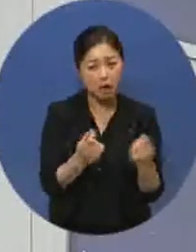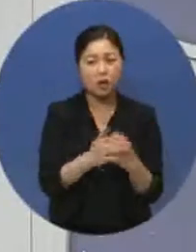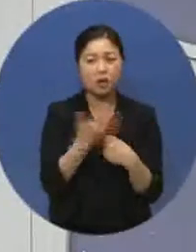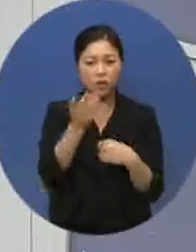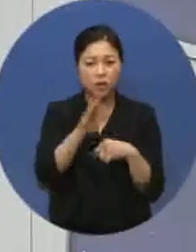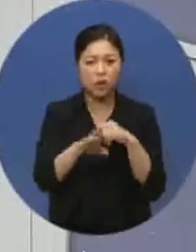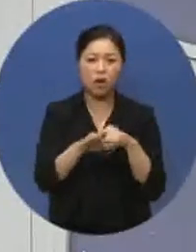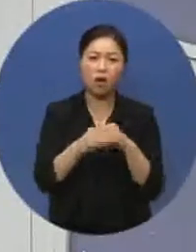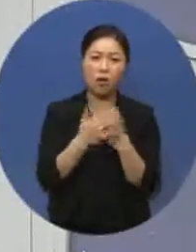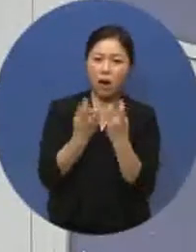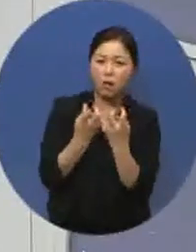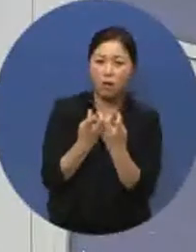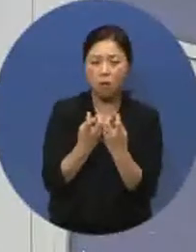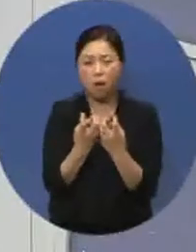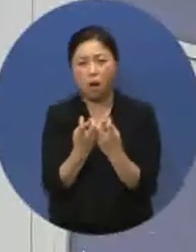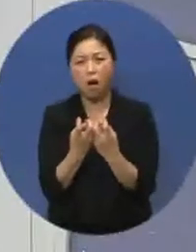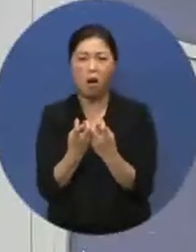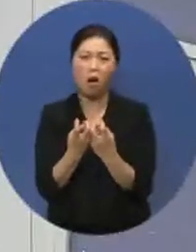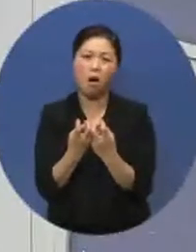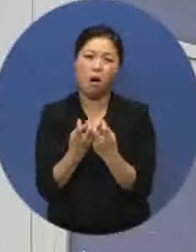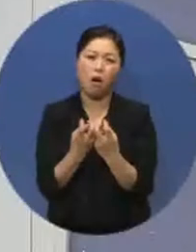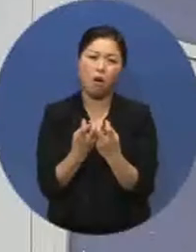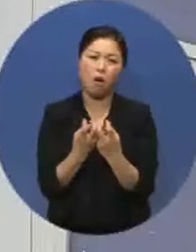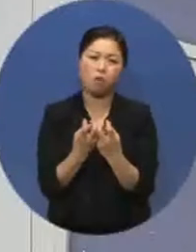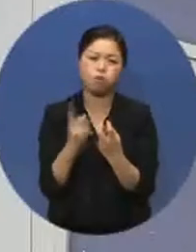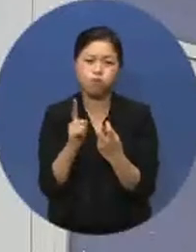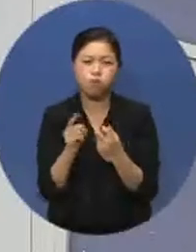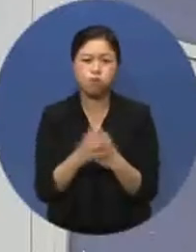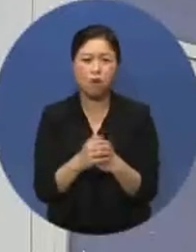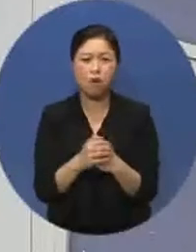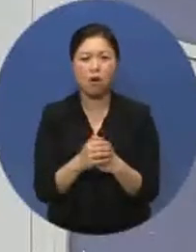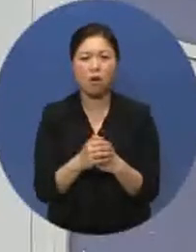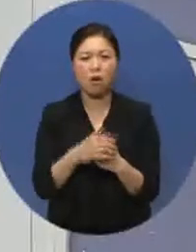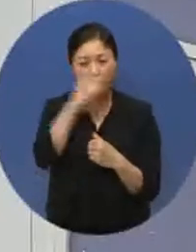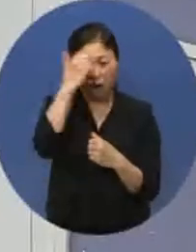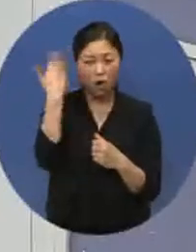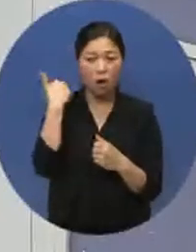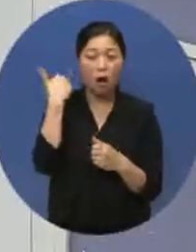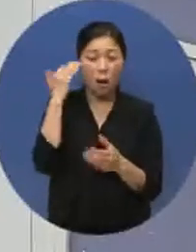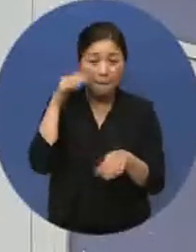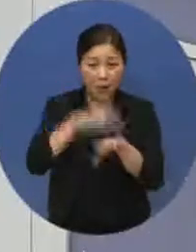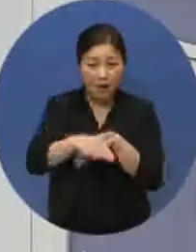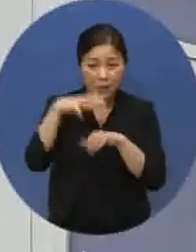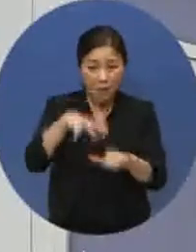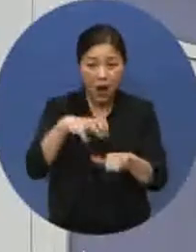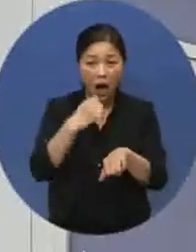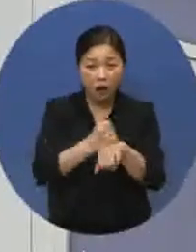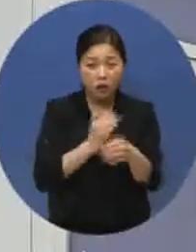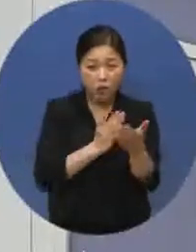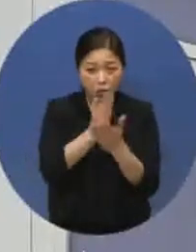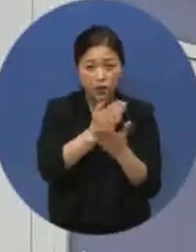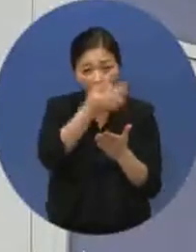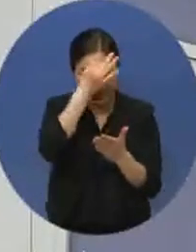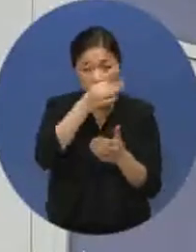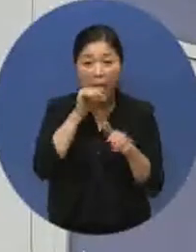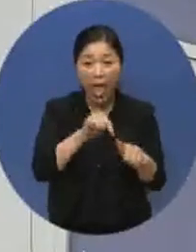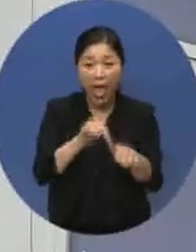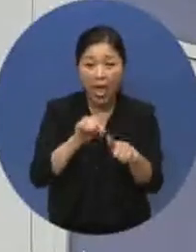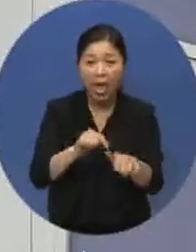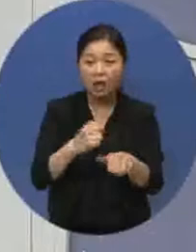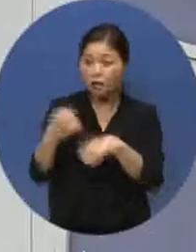막아놓은 상태에서 과거에 송무시장이라는 풀 안에 가둬놓고 전문성을 갖추라고 하니까 먹고 살아야 되니까